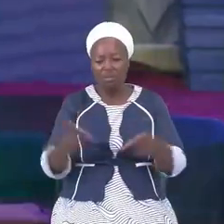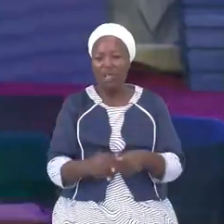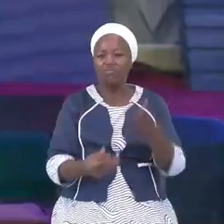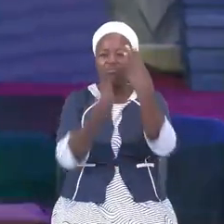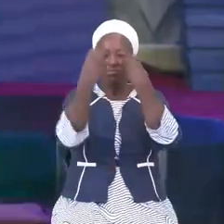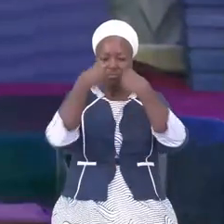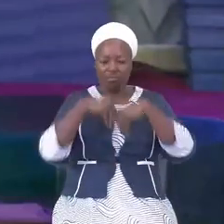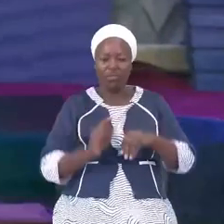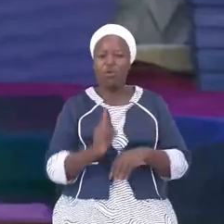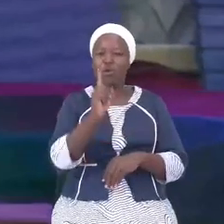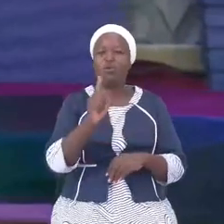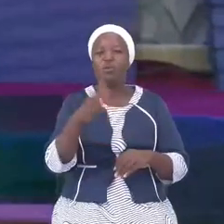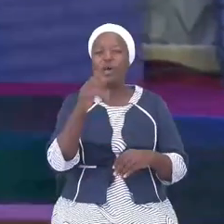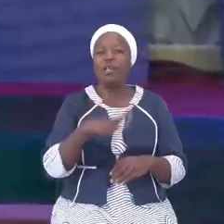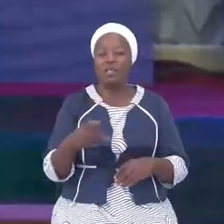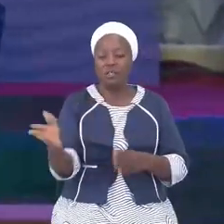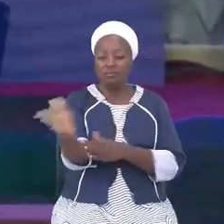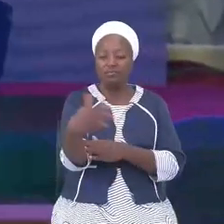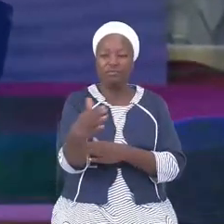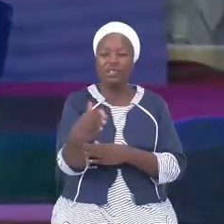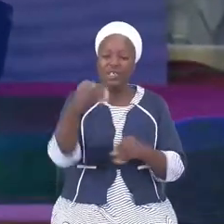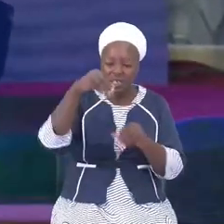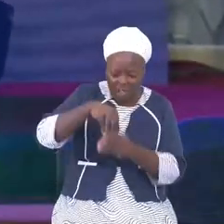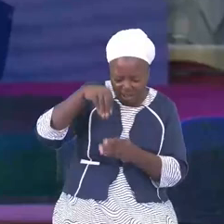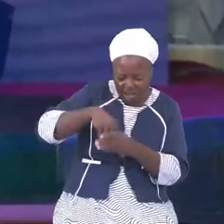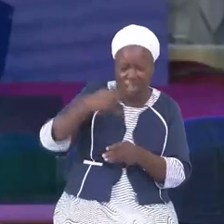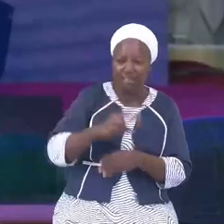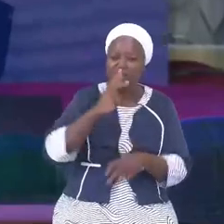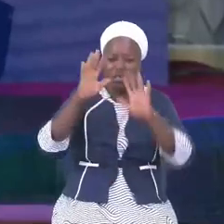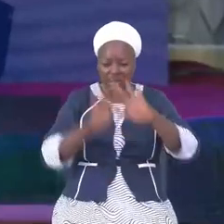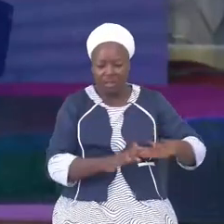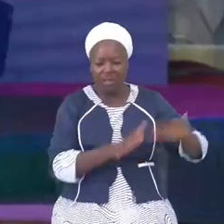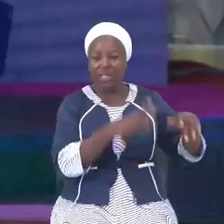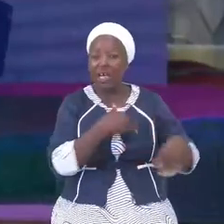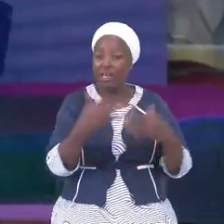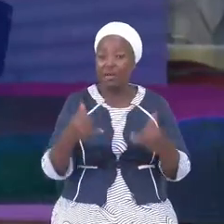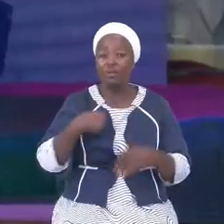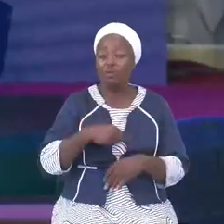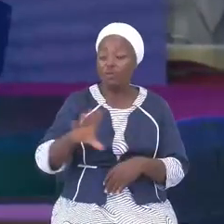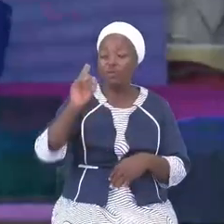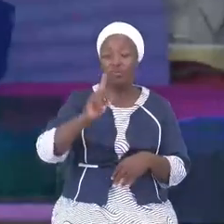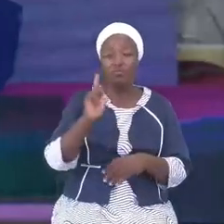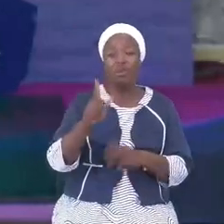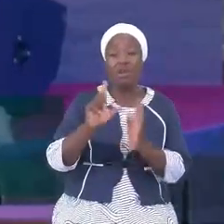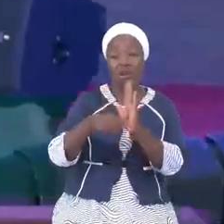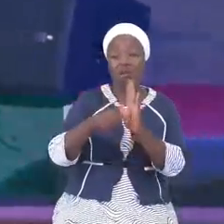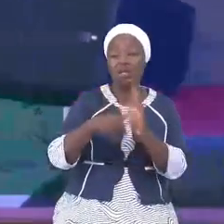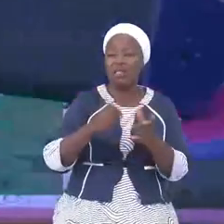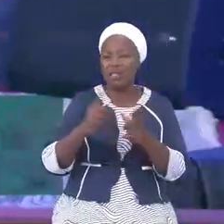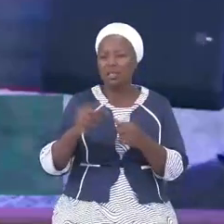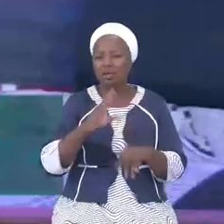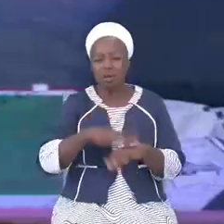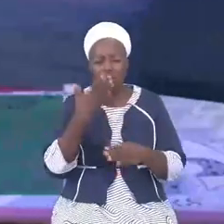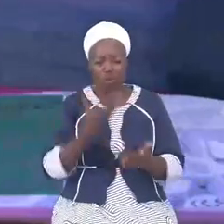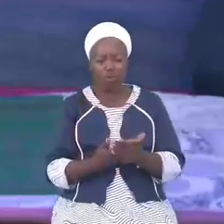avalé par le poisson dans la mer. Maintenant, nous le retrouvons plus tard du bon côté